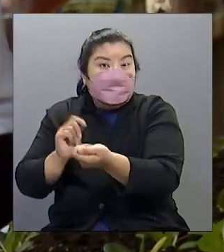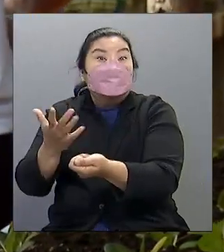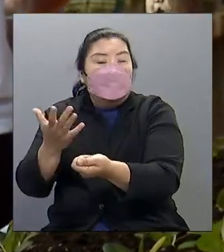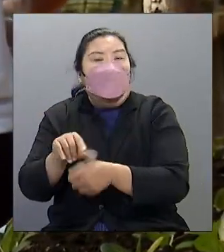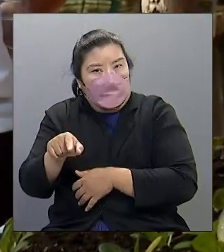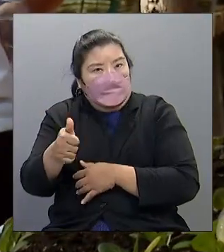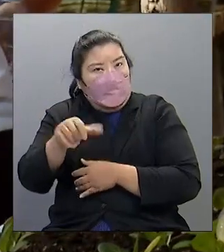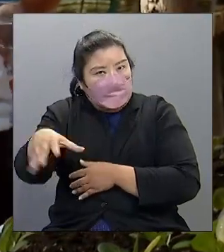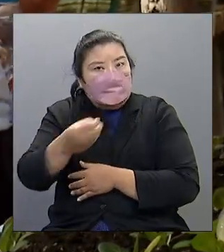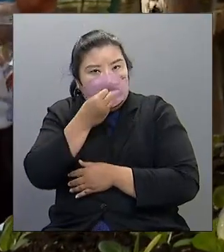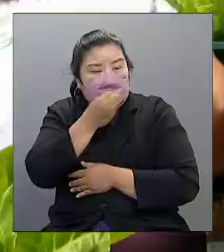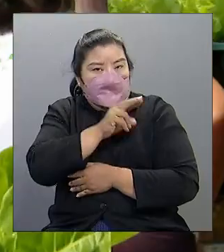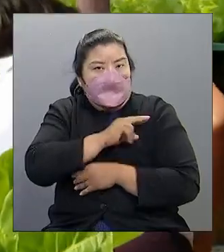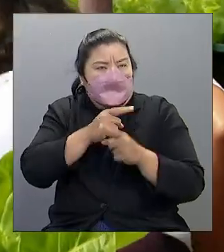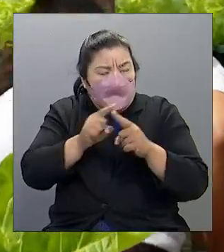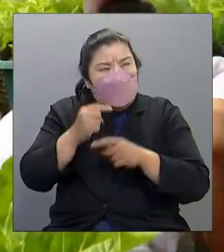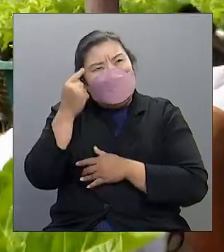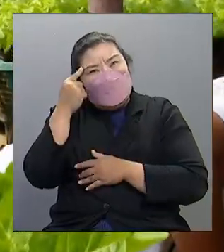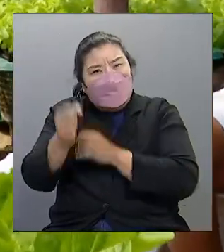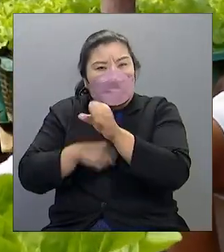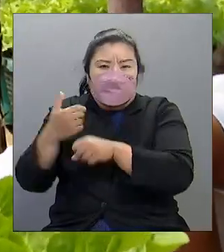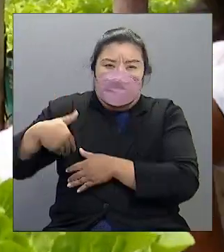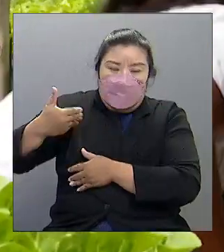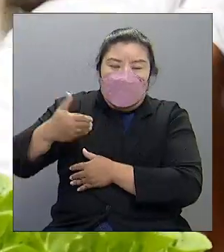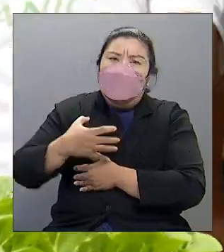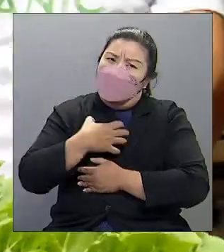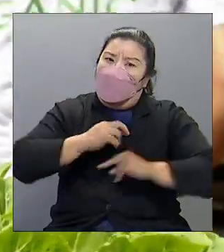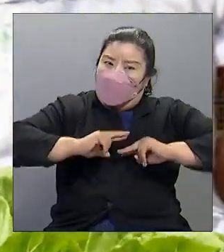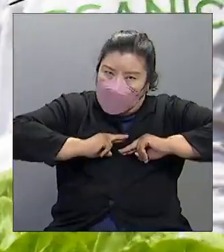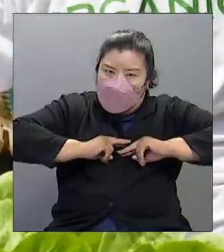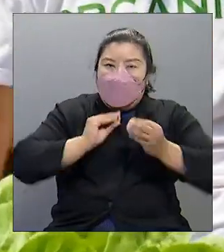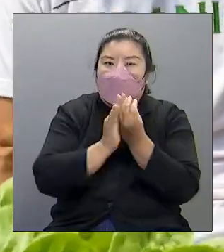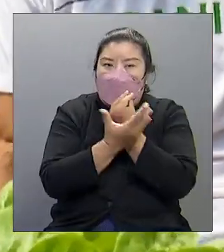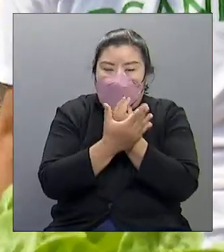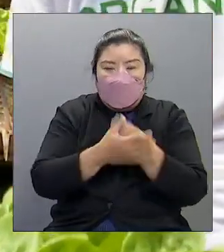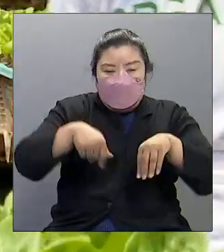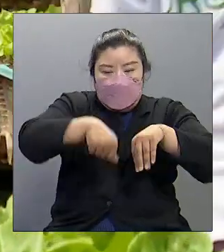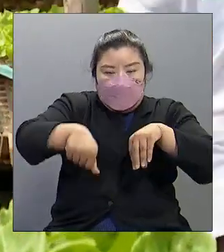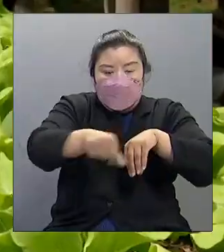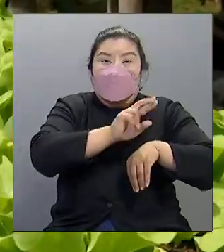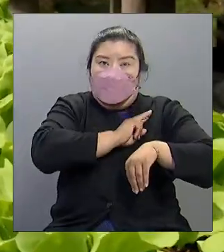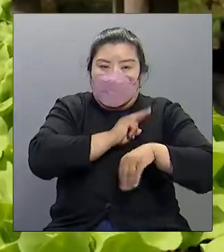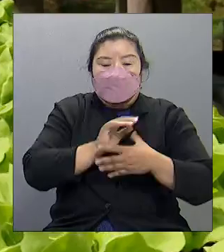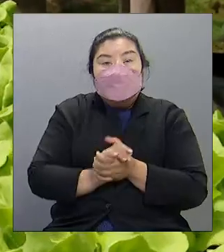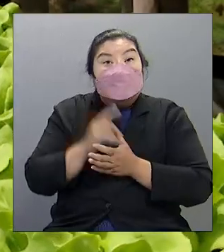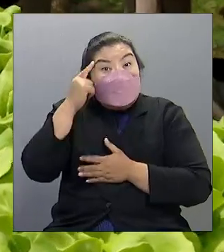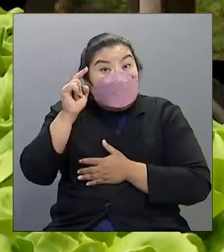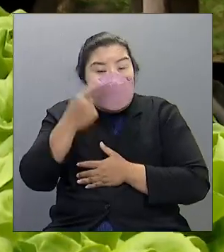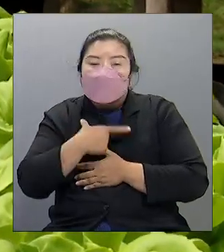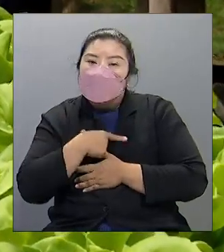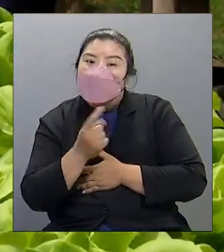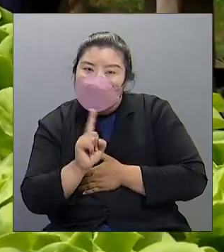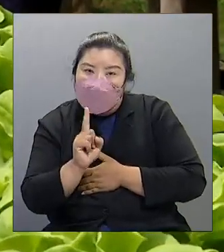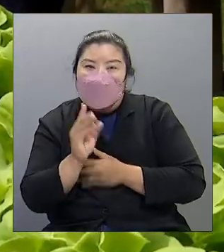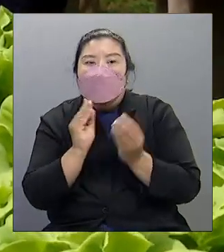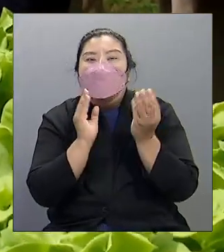เราได้ถึเวลาแล้แะที่เราปรก baraอยางเองกันเริ่มจากผักทเราชอบก่อนตอนแรกก็เริ่มจากผก